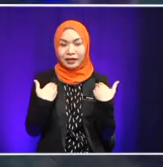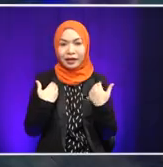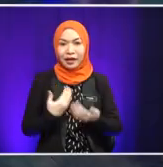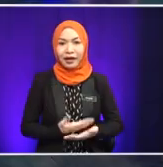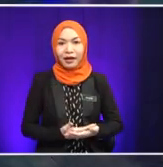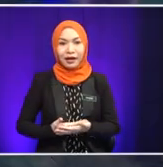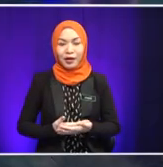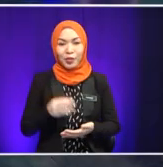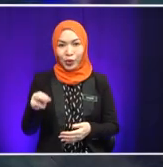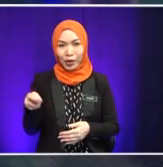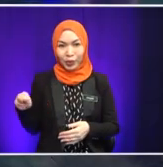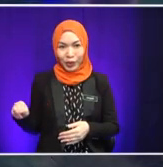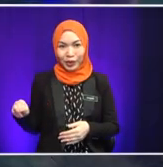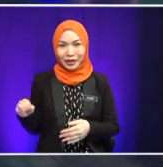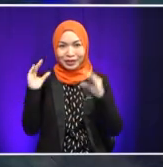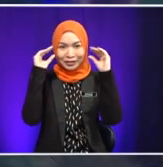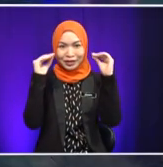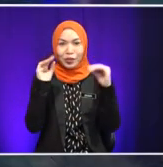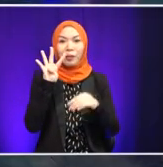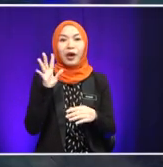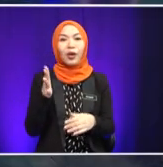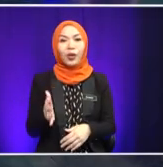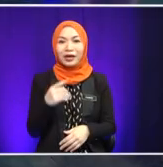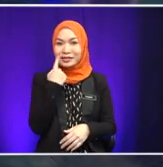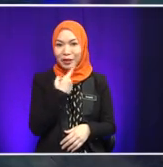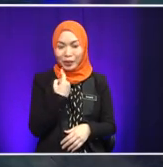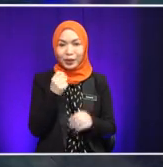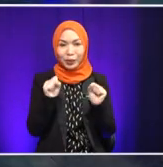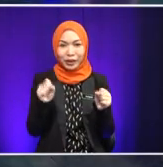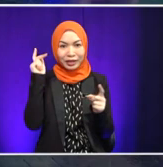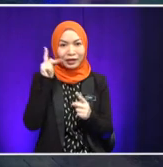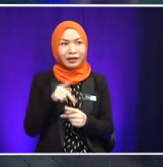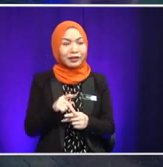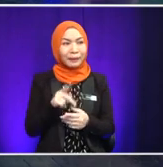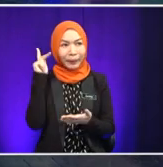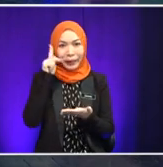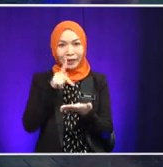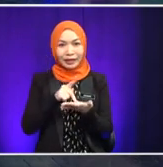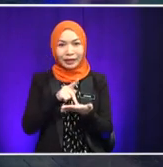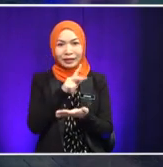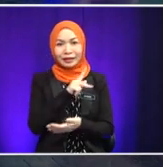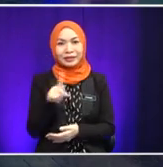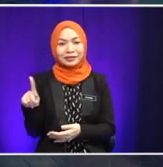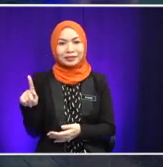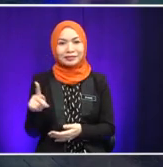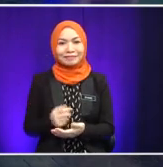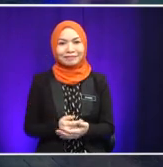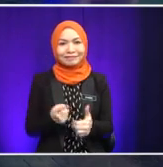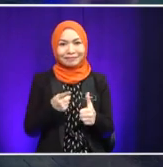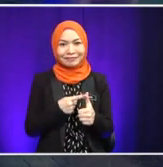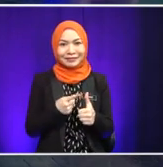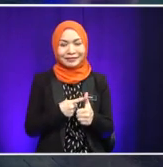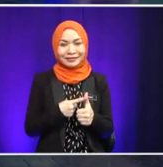4 orang Siapakah mereka saya Perkenalkan menurut saya kayak gadis dari